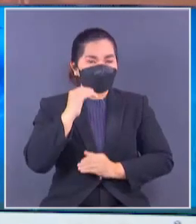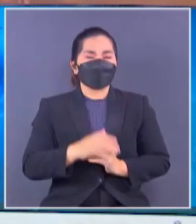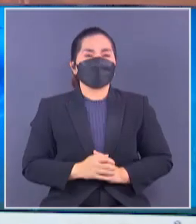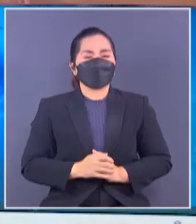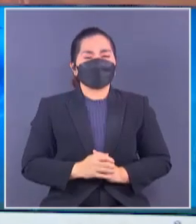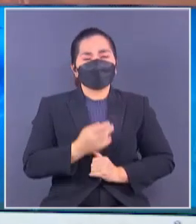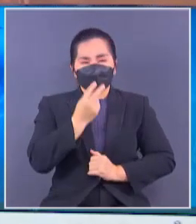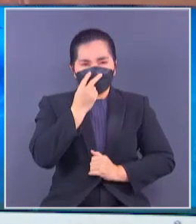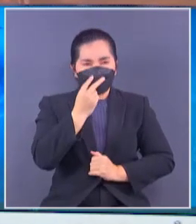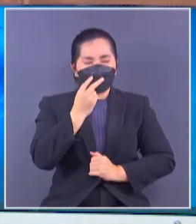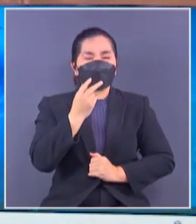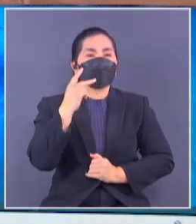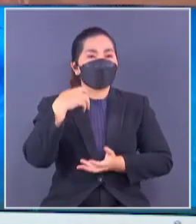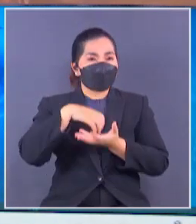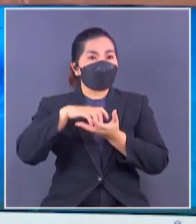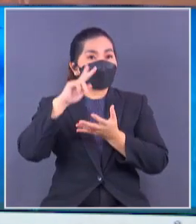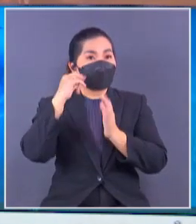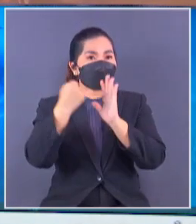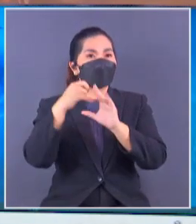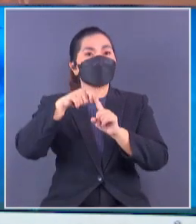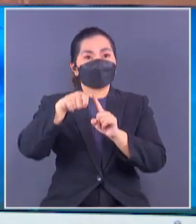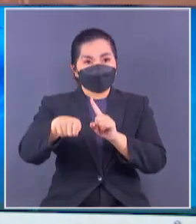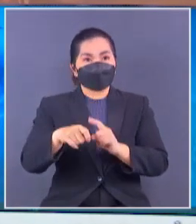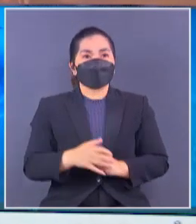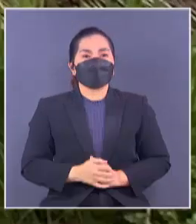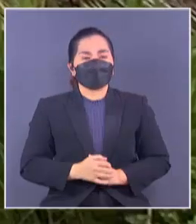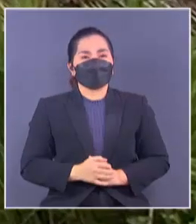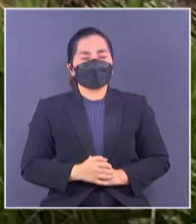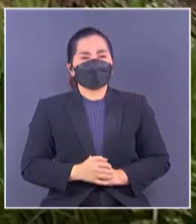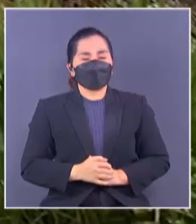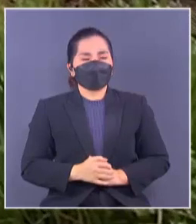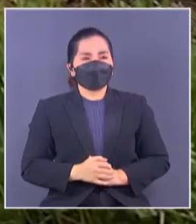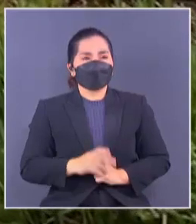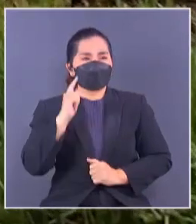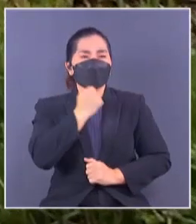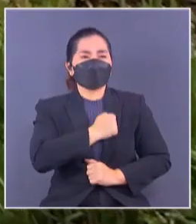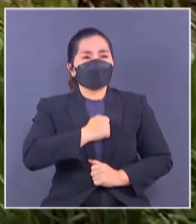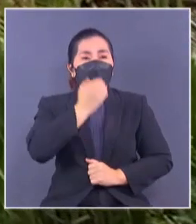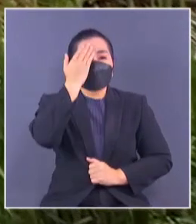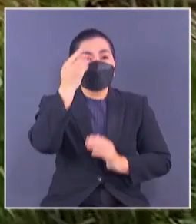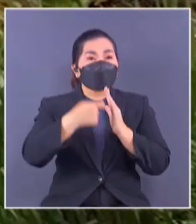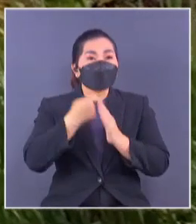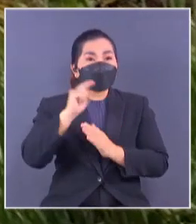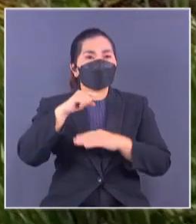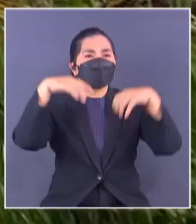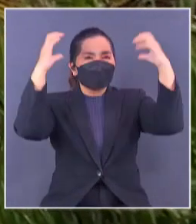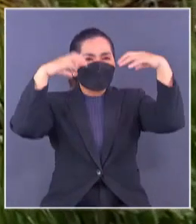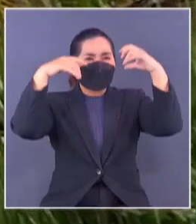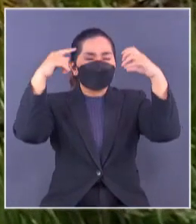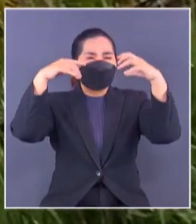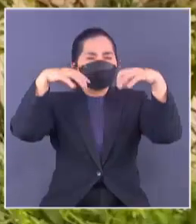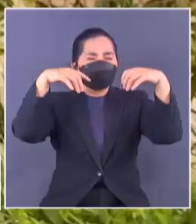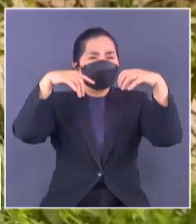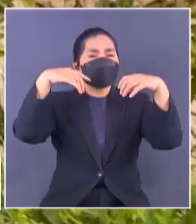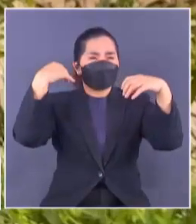คุณผู้ชมครับขยับไปดูอีกหนึ่งเหตุการณ์เกิดขึ้นที่โคราชครับเป็นเหตุสลดเกิดขึ้นเนื่องมาจากว่าเกิดฝนฟ้าคะนองในพื้น